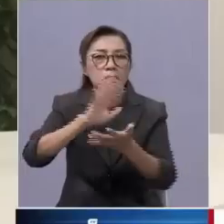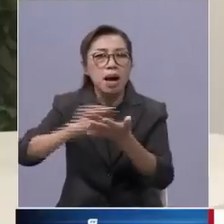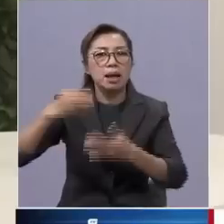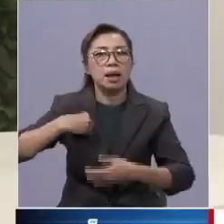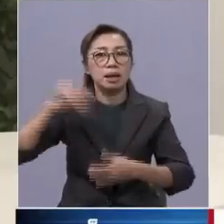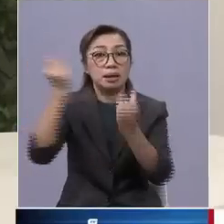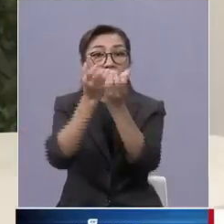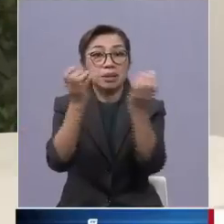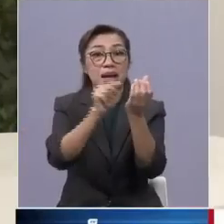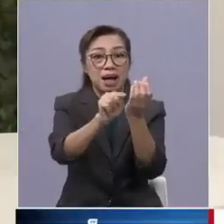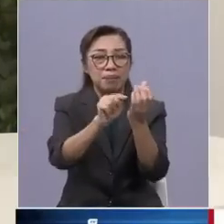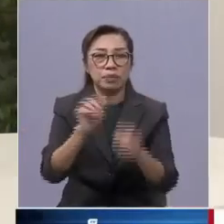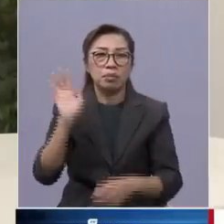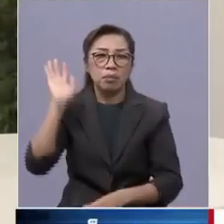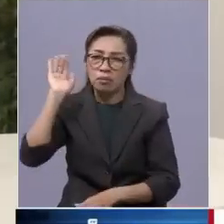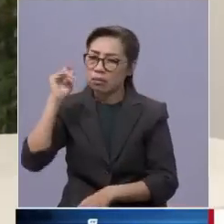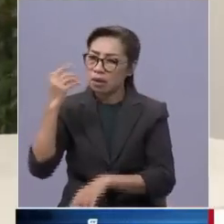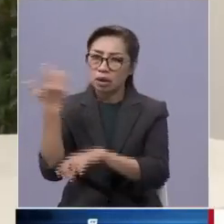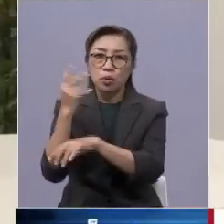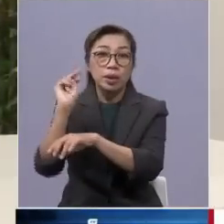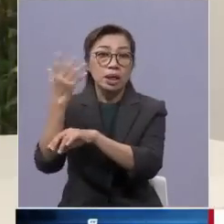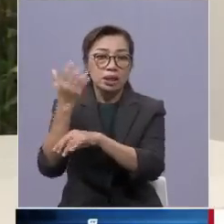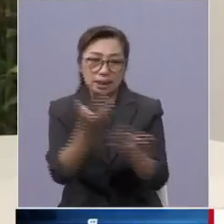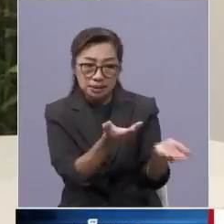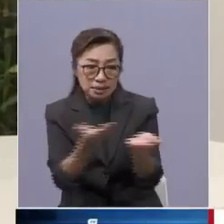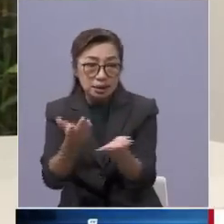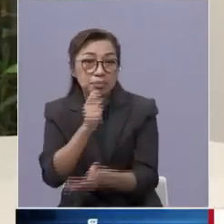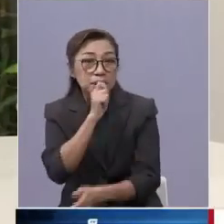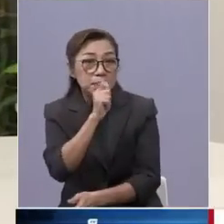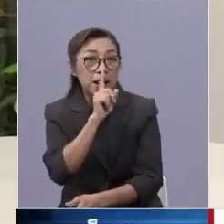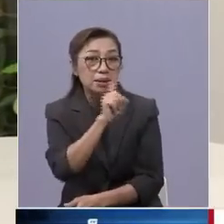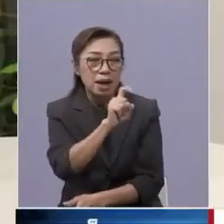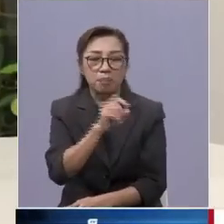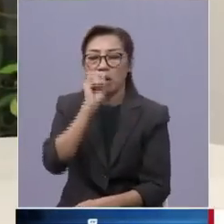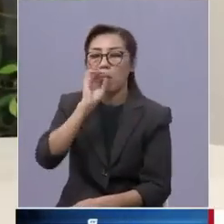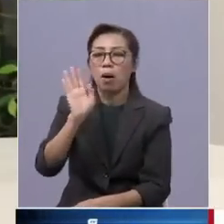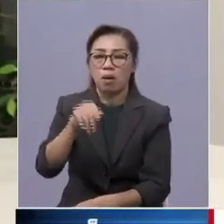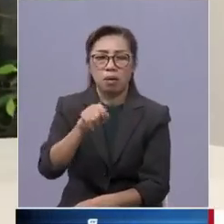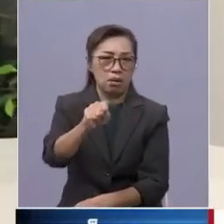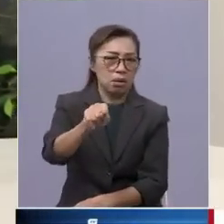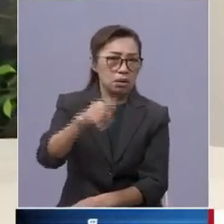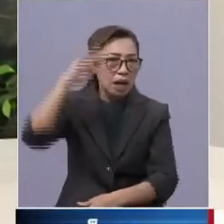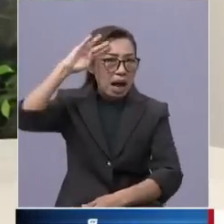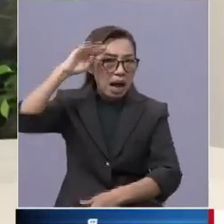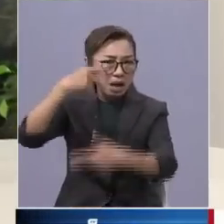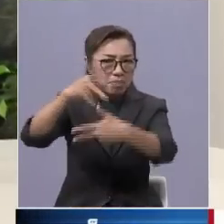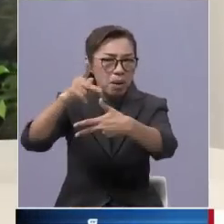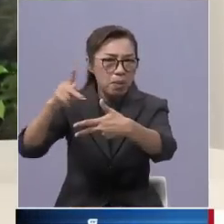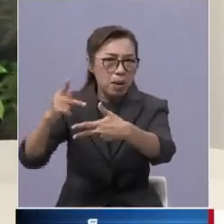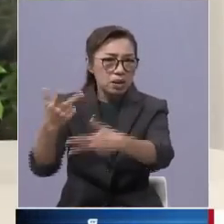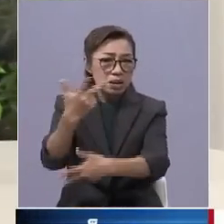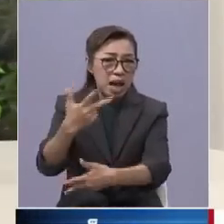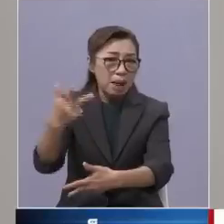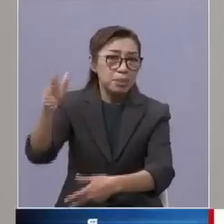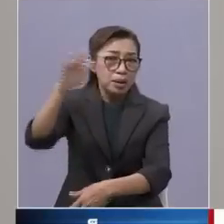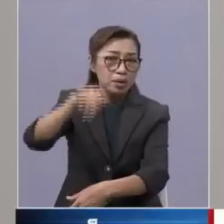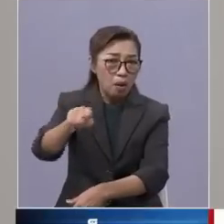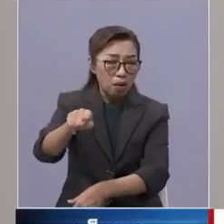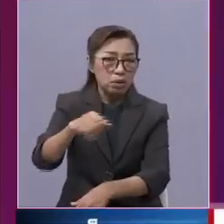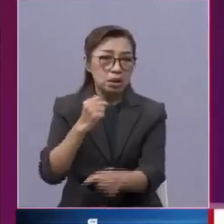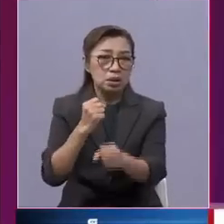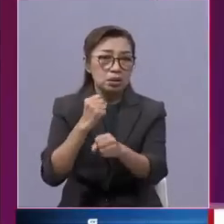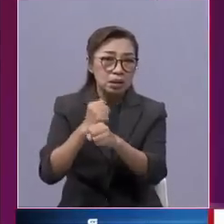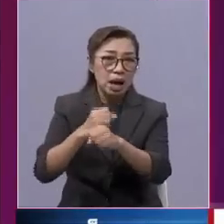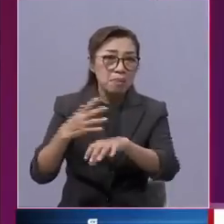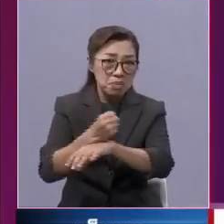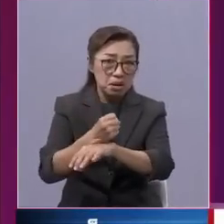รากฏว่ามาสัมภาษณ์รายการคมชัดลึกของทางเนชั่นทีวีนะครับบอกว่ากรณีของ3ปวางมือทางการเมืองแล้วหรือยังตัวของอาจารย์บอกว่าไ